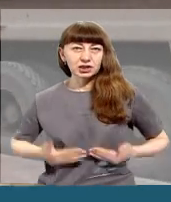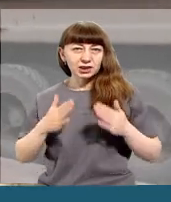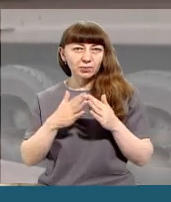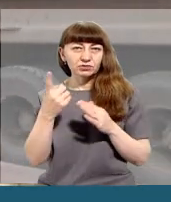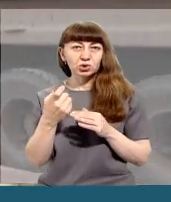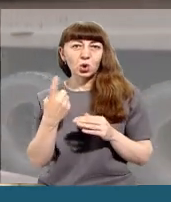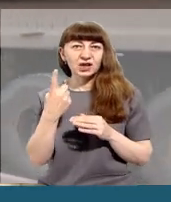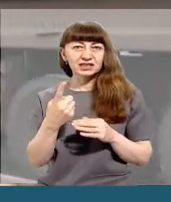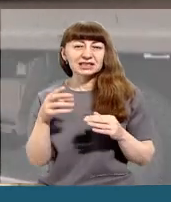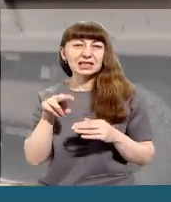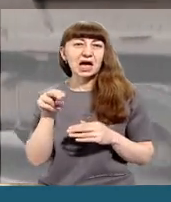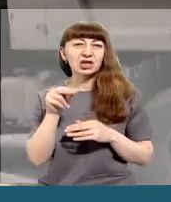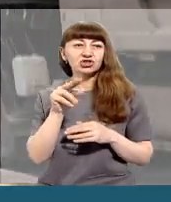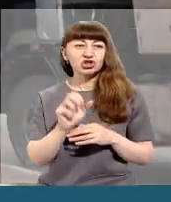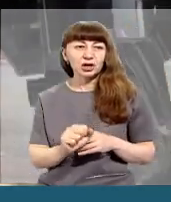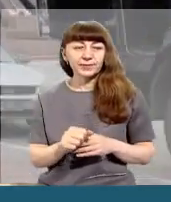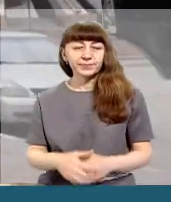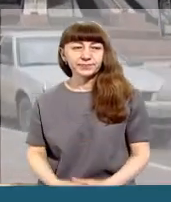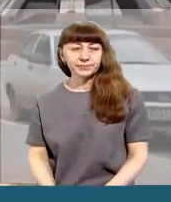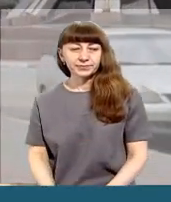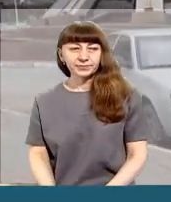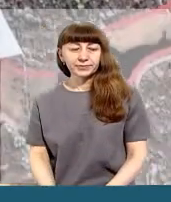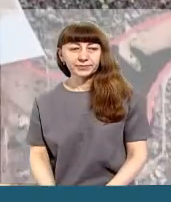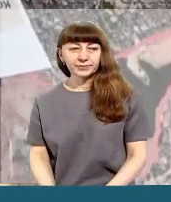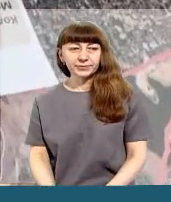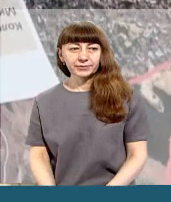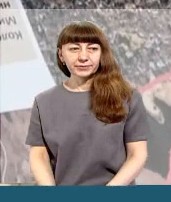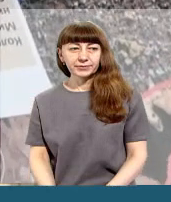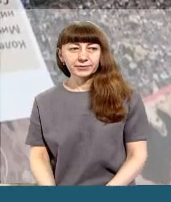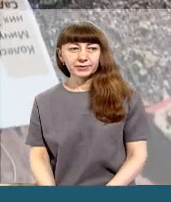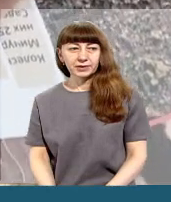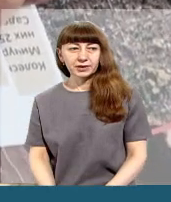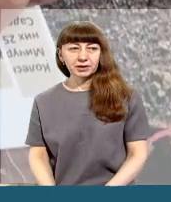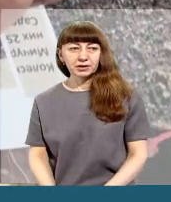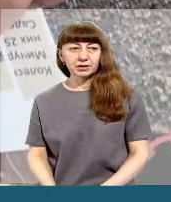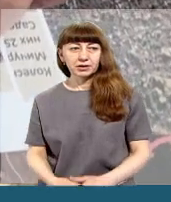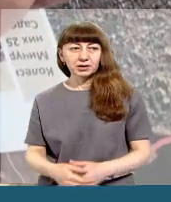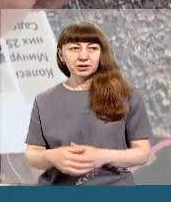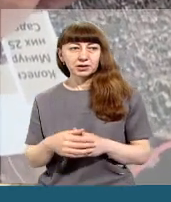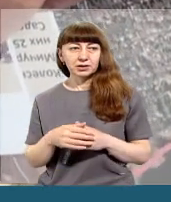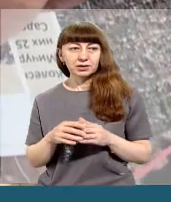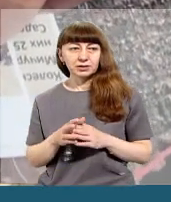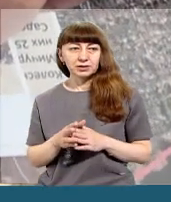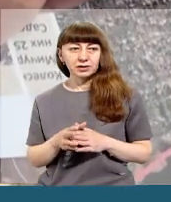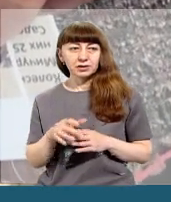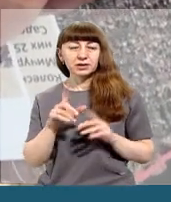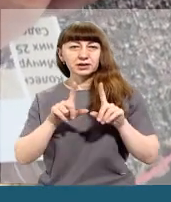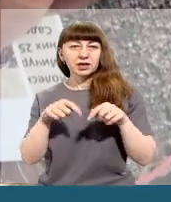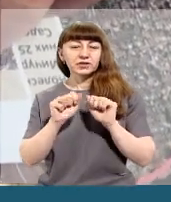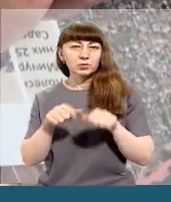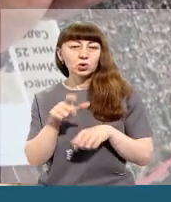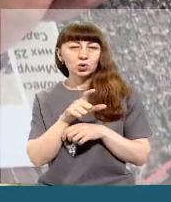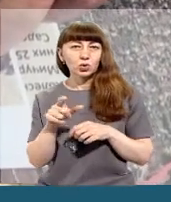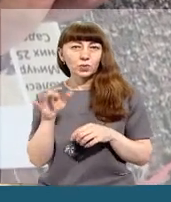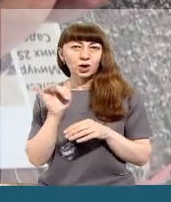Более 1000 человек из зоны риска своевременно были эвакуированы. Задача – все откачать, людей дать возможность заселения, подключить